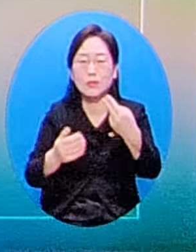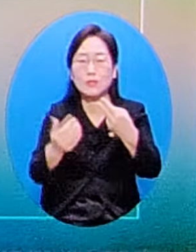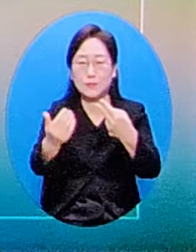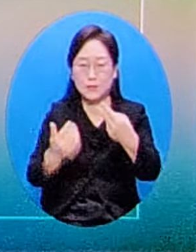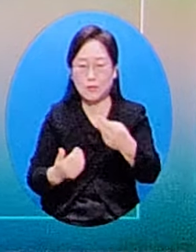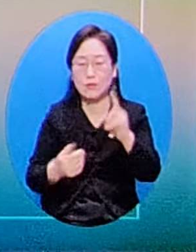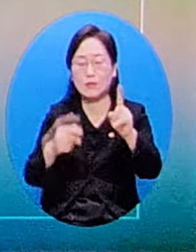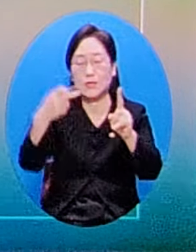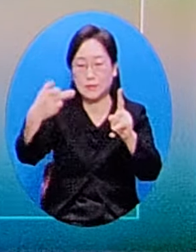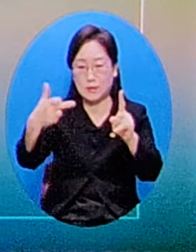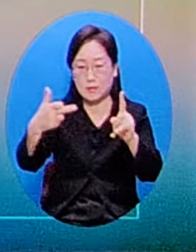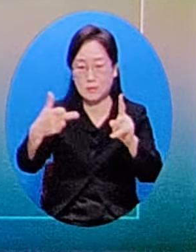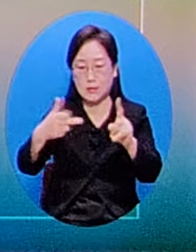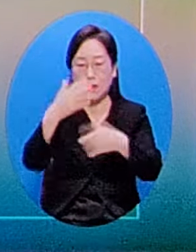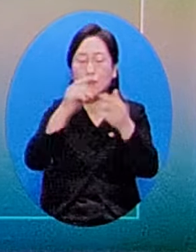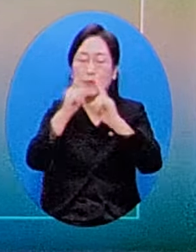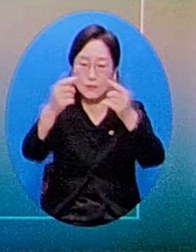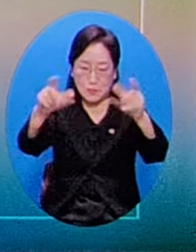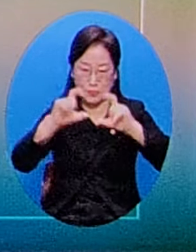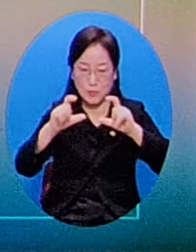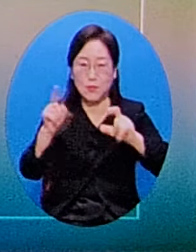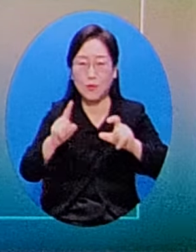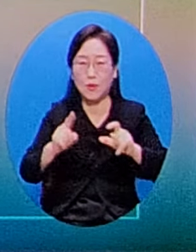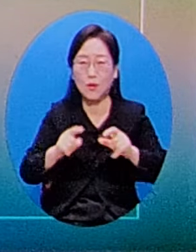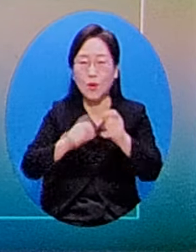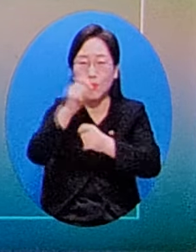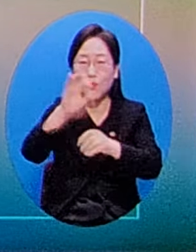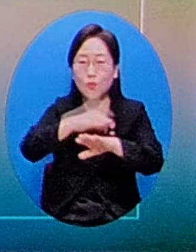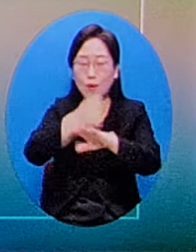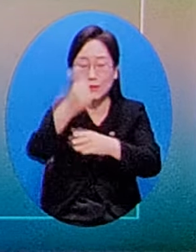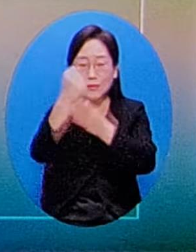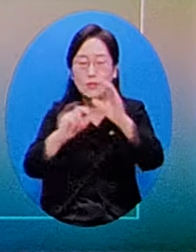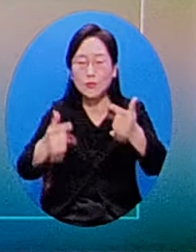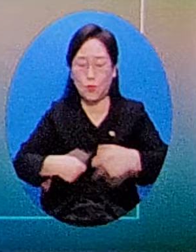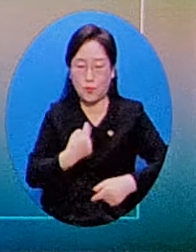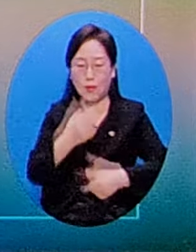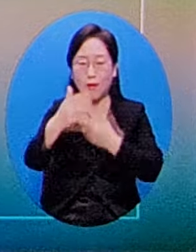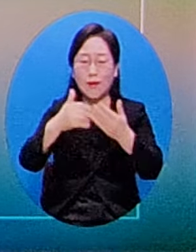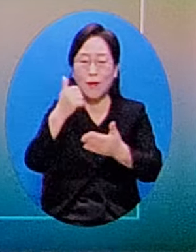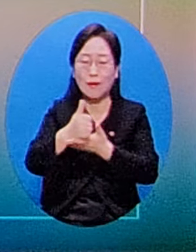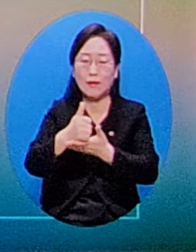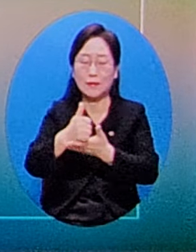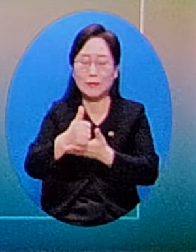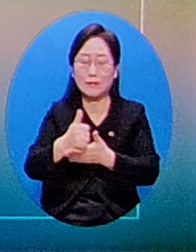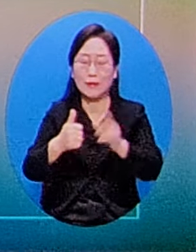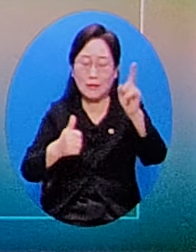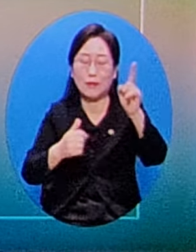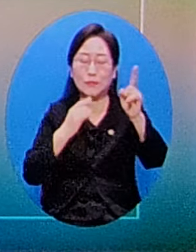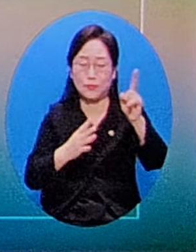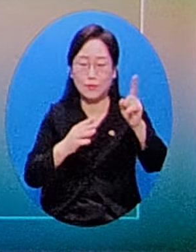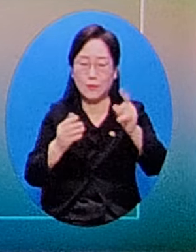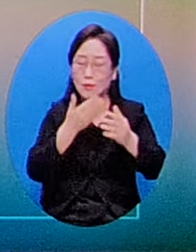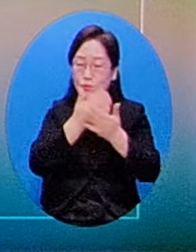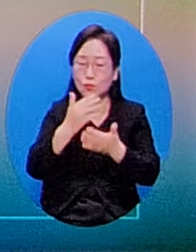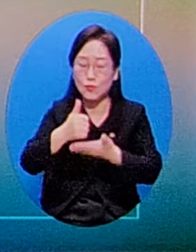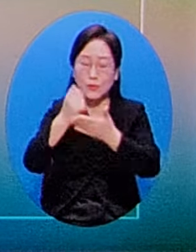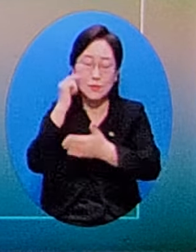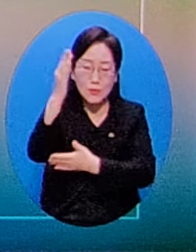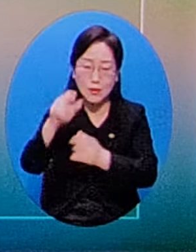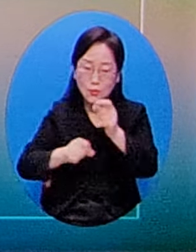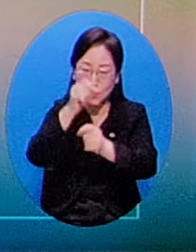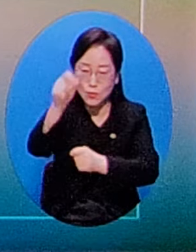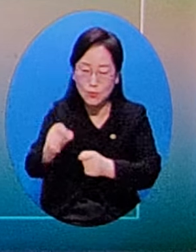곧 썩지 아니하고 보이지 아니하고 홀로 하나이신 하나님께 존귀와 영광이 영원 무궁하도록 있을지어다.